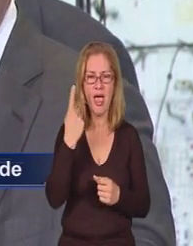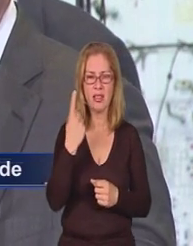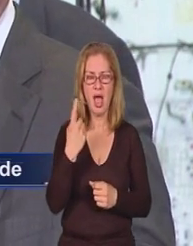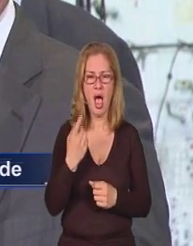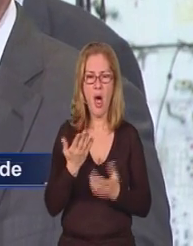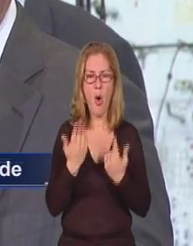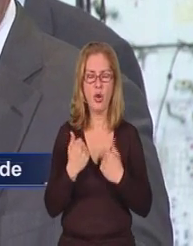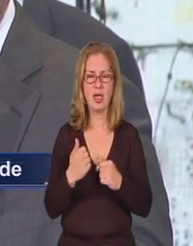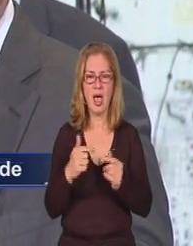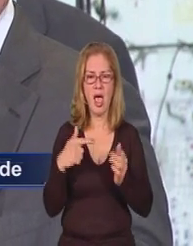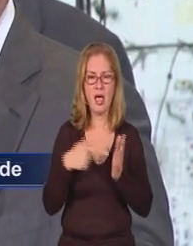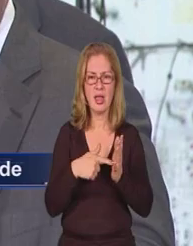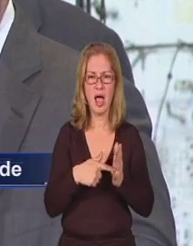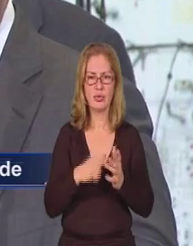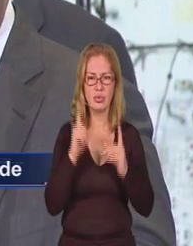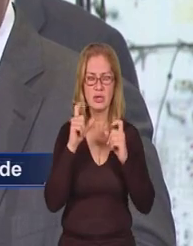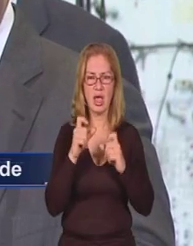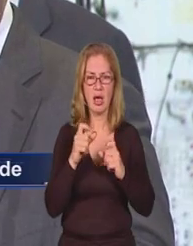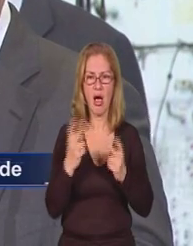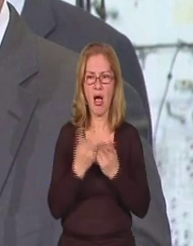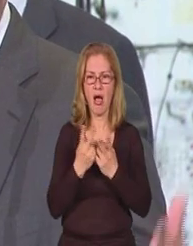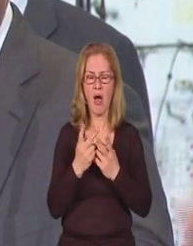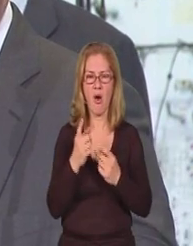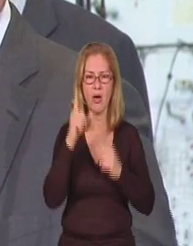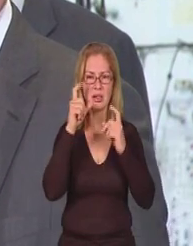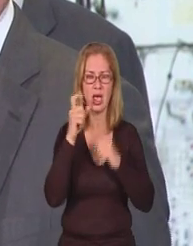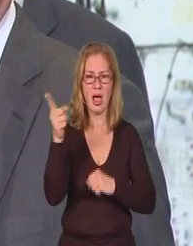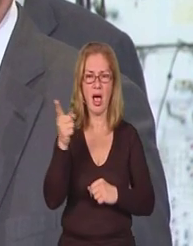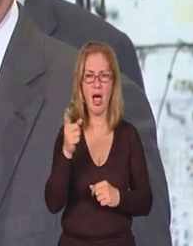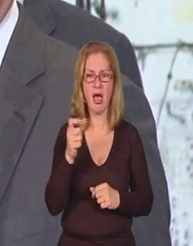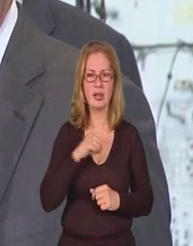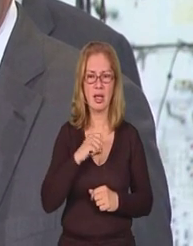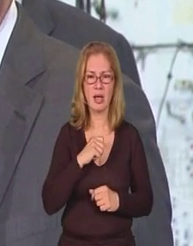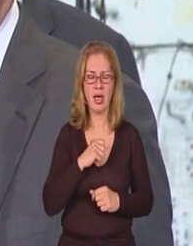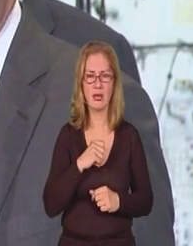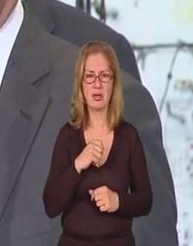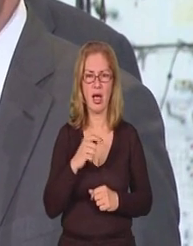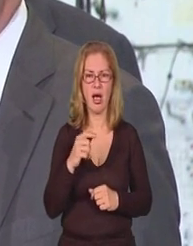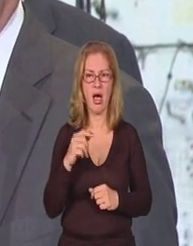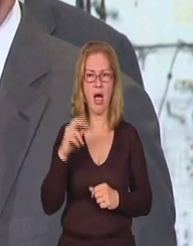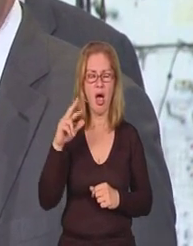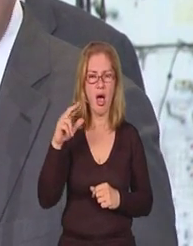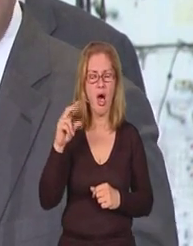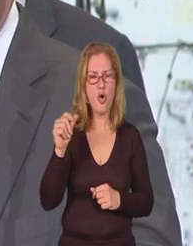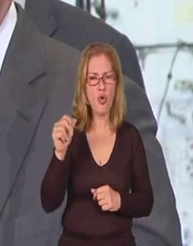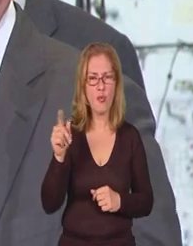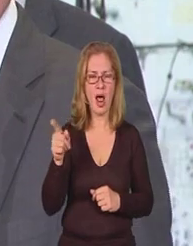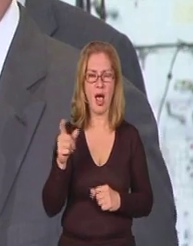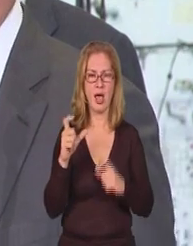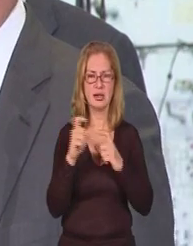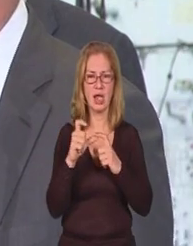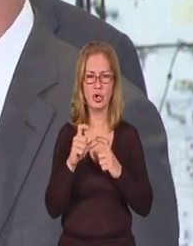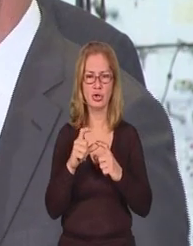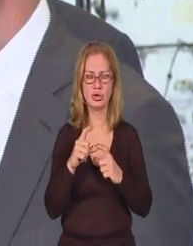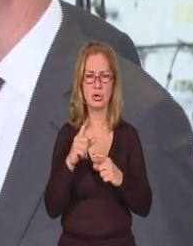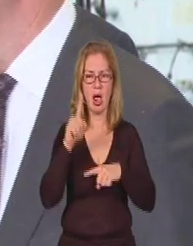slika, poput slika iz Kikinde, gde imamo dve nove fabrike iz Rume, iz Sečnja za